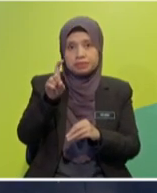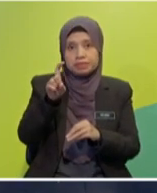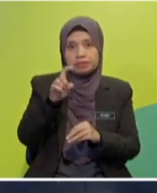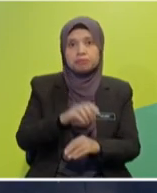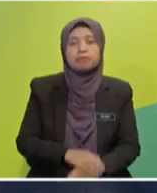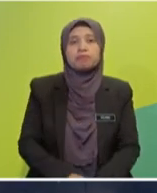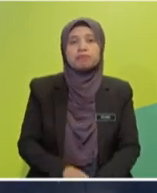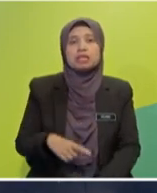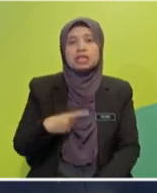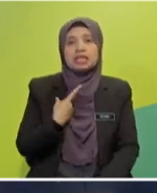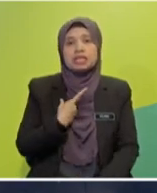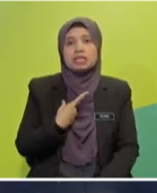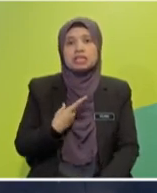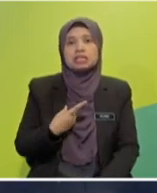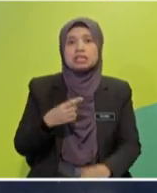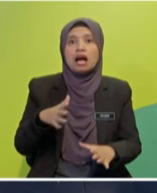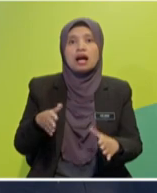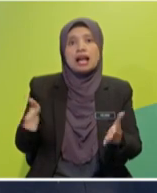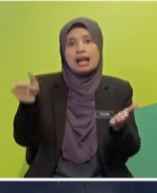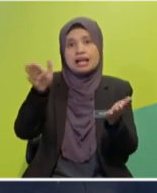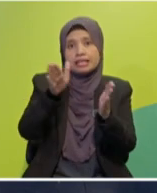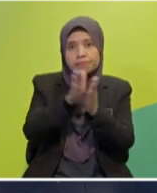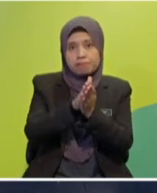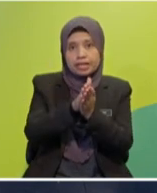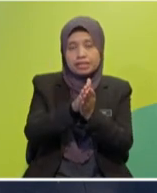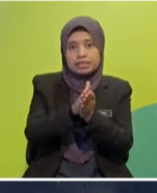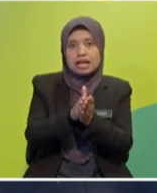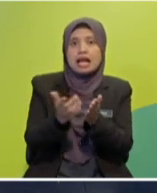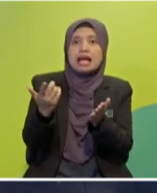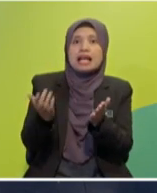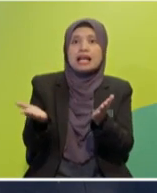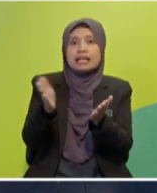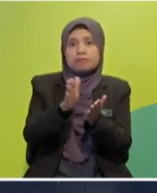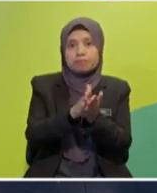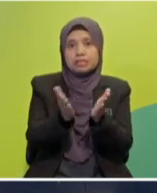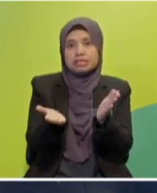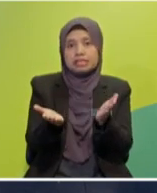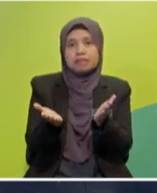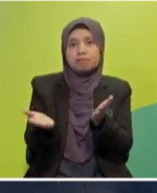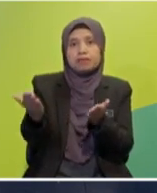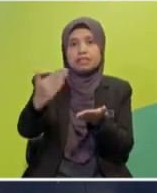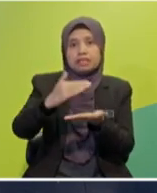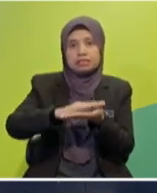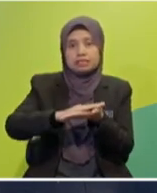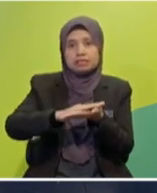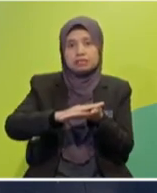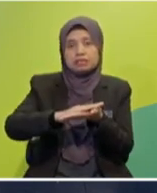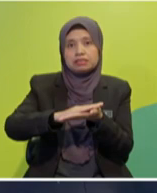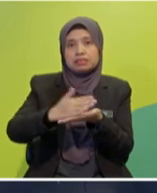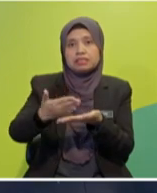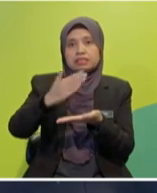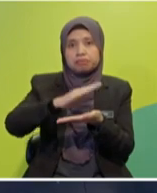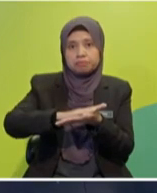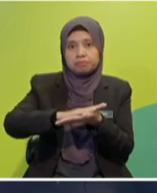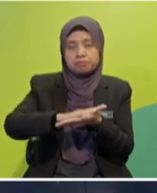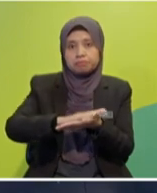adalah kita kena, lepas kita dah lipat tadi, kita lipat lagi sebelah sana. Okey? Kita lipat lagi ke sebelah sana. Lipat